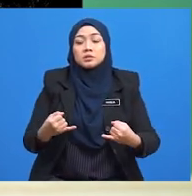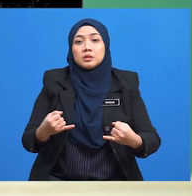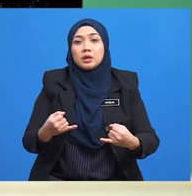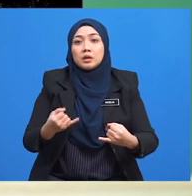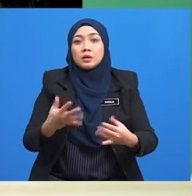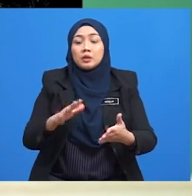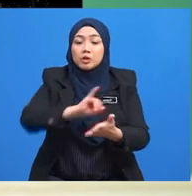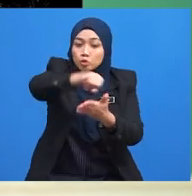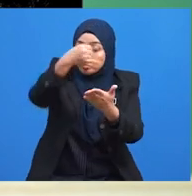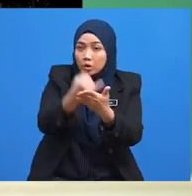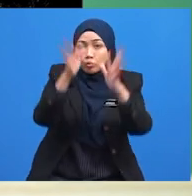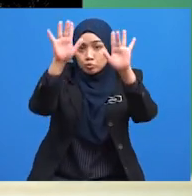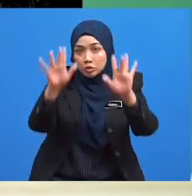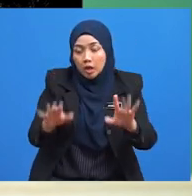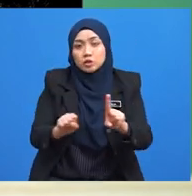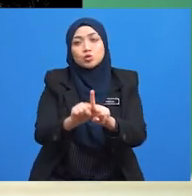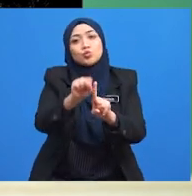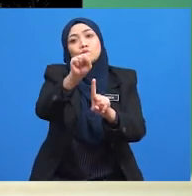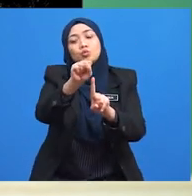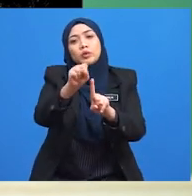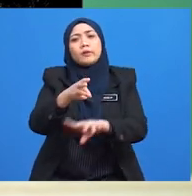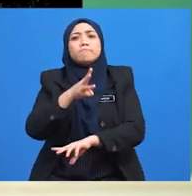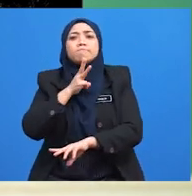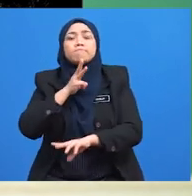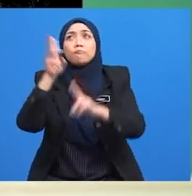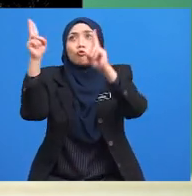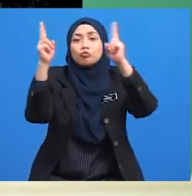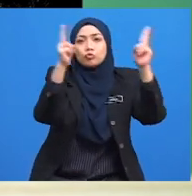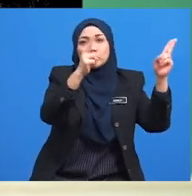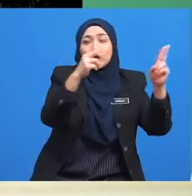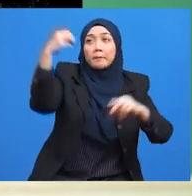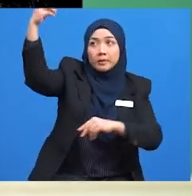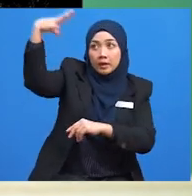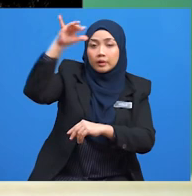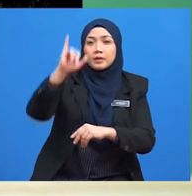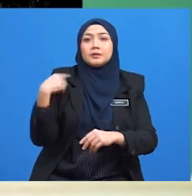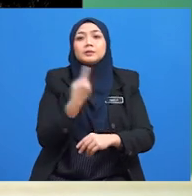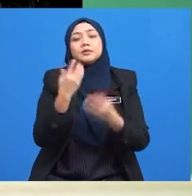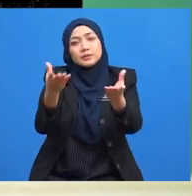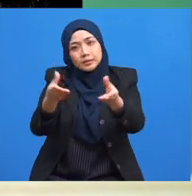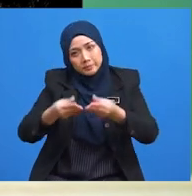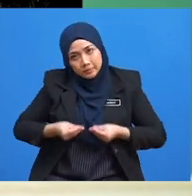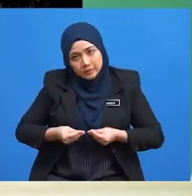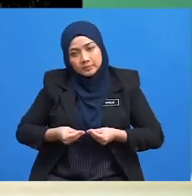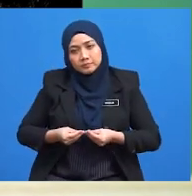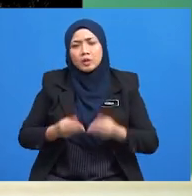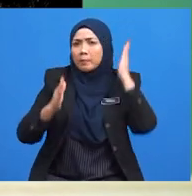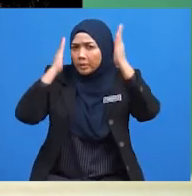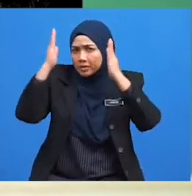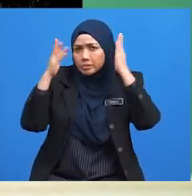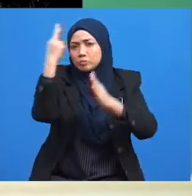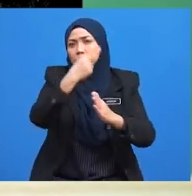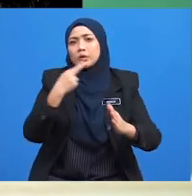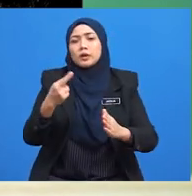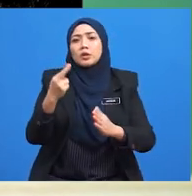suhu, kelembapan udara dan bahangan matahari yang diterima. Contohnya, Malaysia merupakan